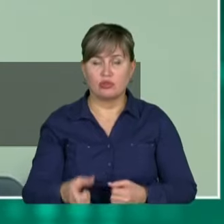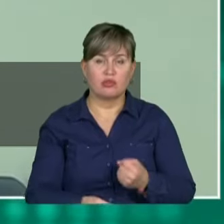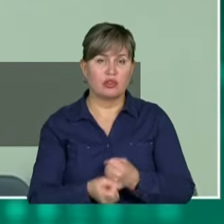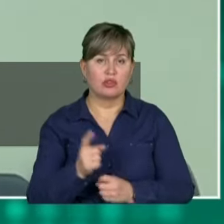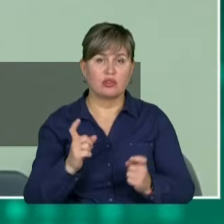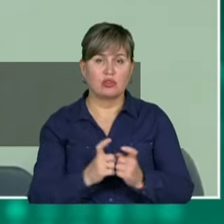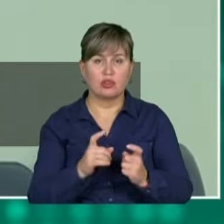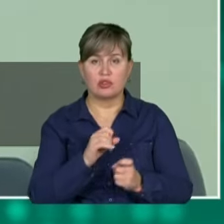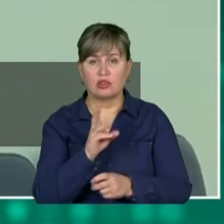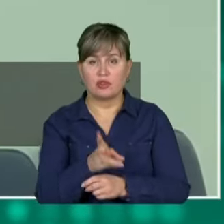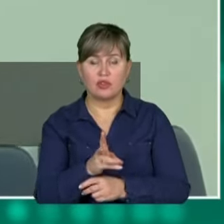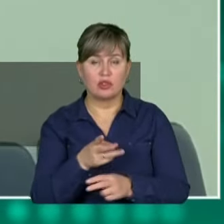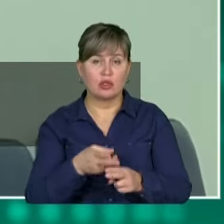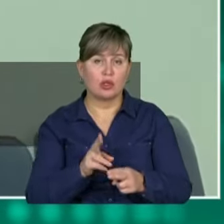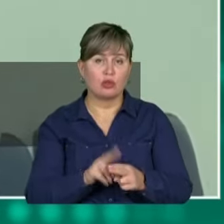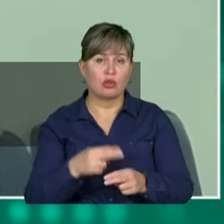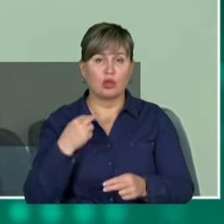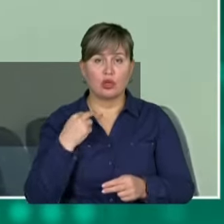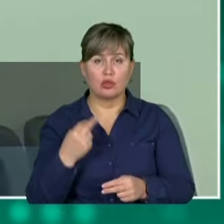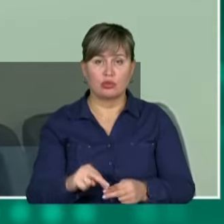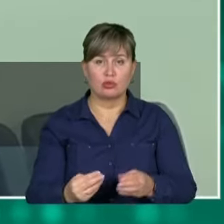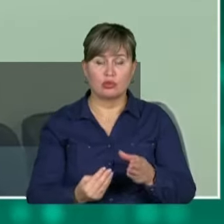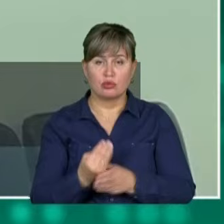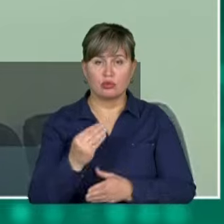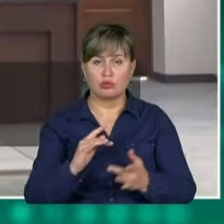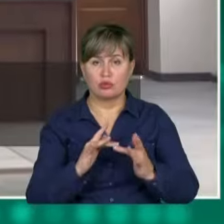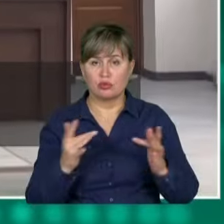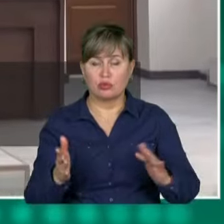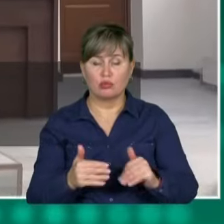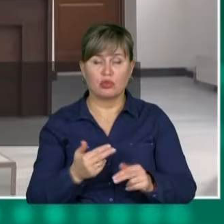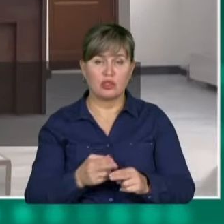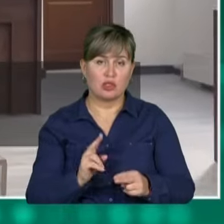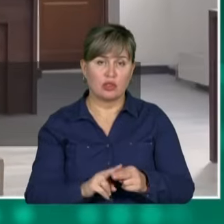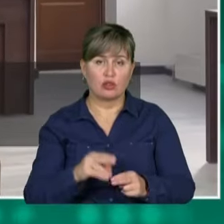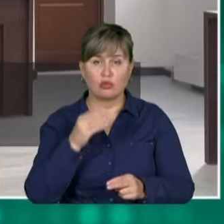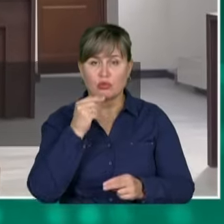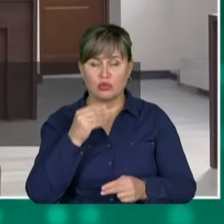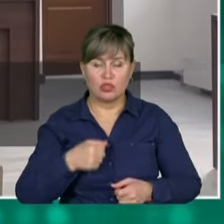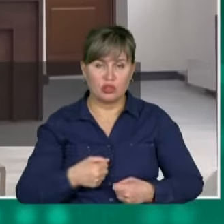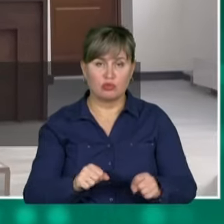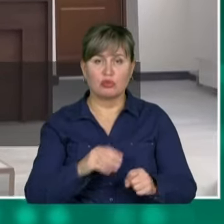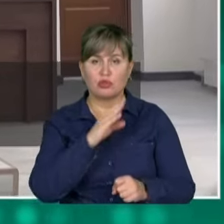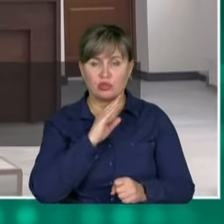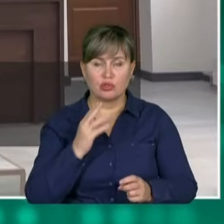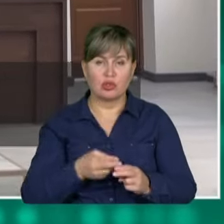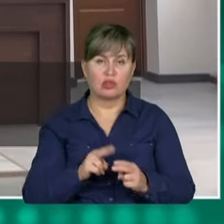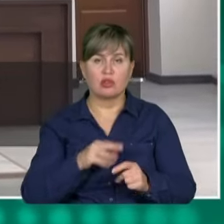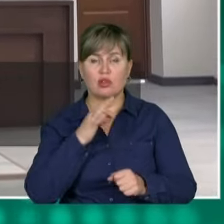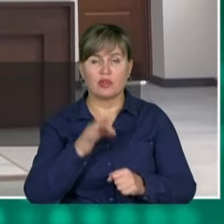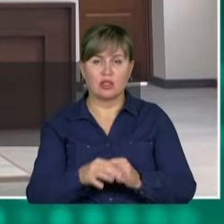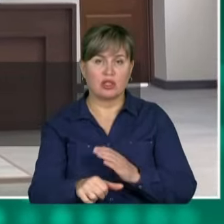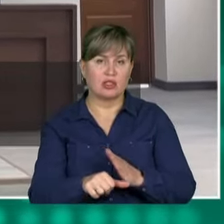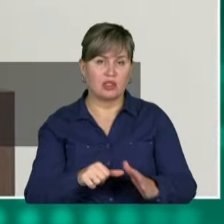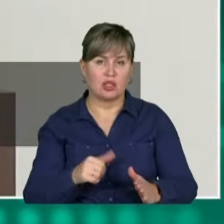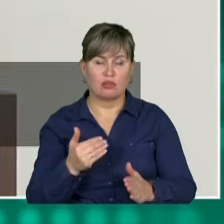конфликт из-за видео, которое осужденная размещала в соцсетях, после чего мужчина избил женщину, которая в ответ зарезала